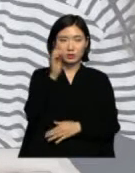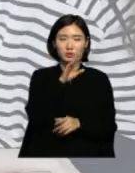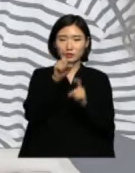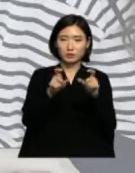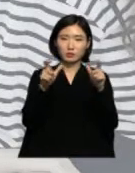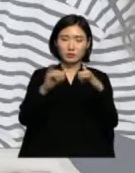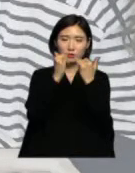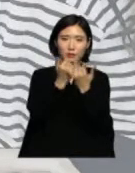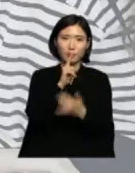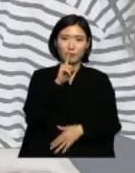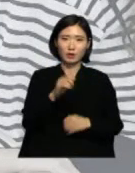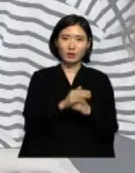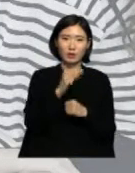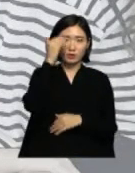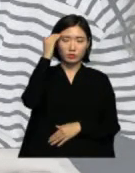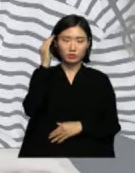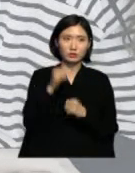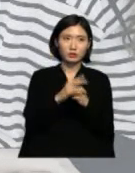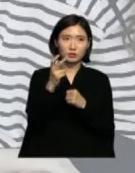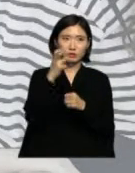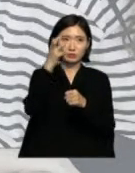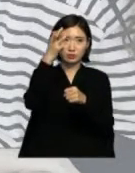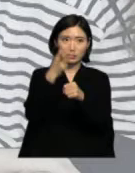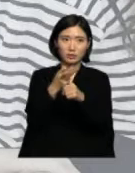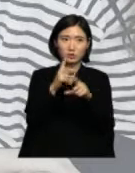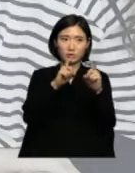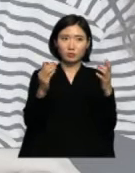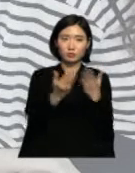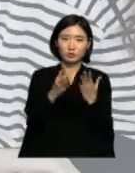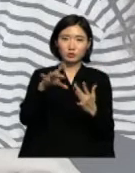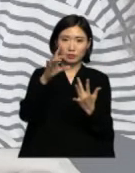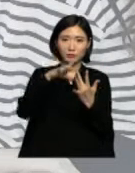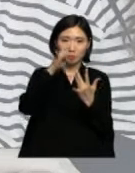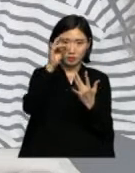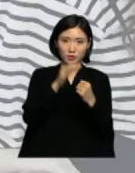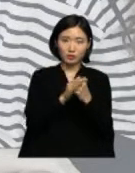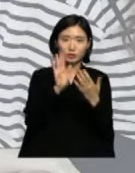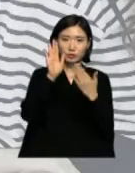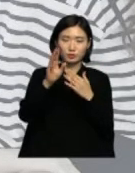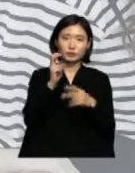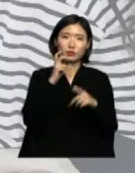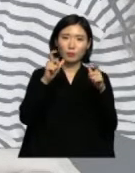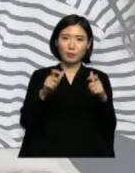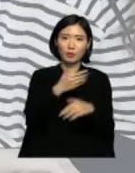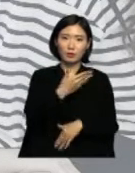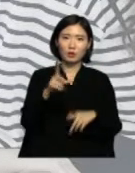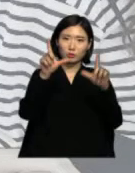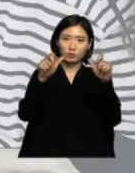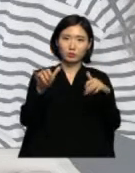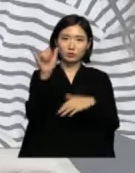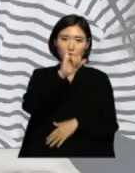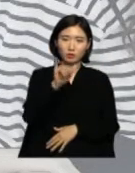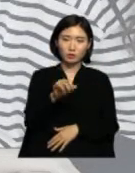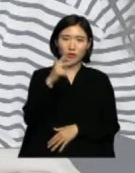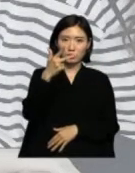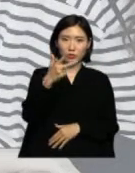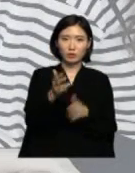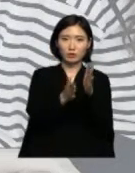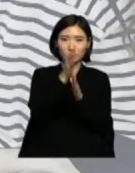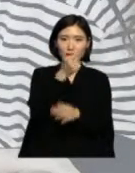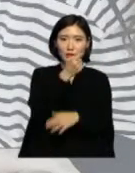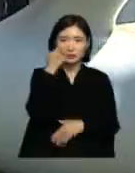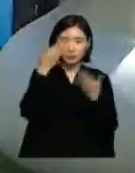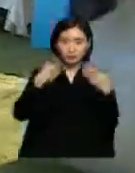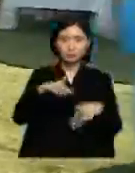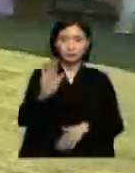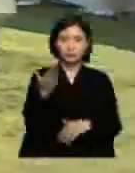말합니다. 우리나라에서는 지난 2013년 성북구가 최초로 선정됐고 이후 송파구와 강동구 등 전국 7개 도시가 인증을